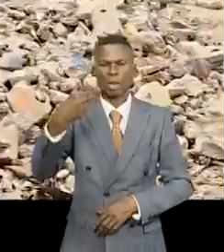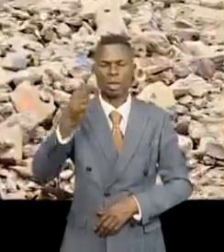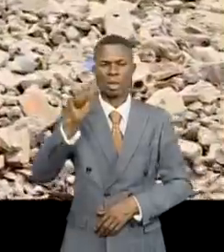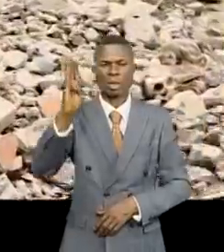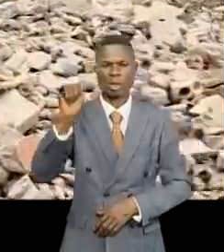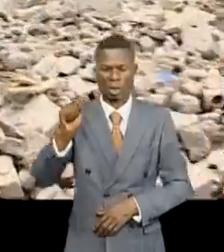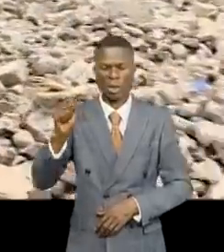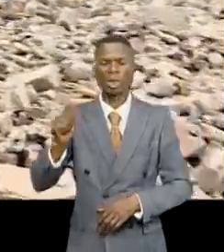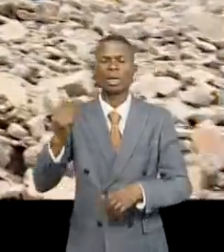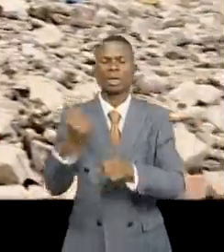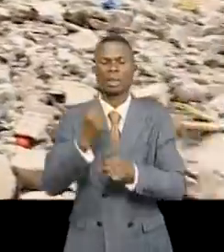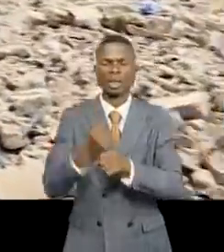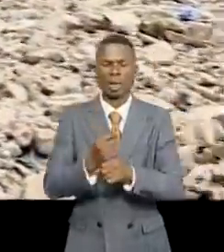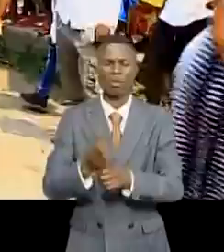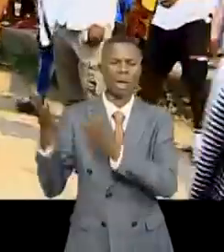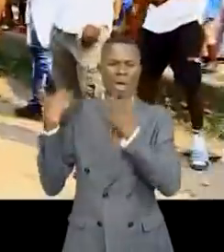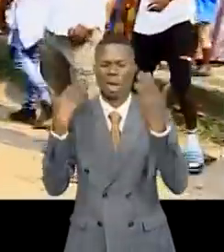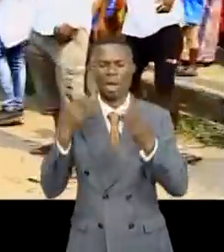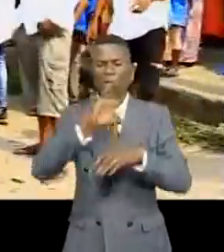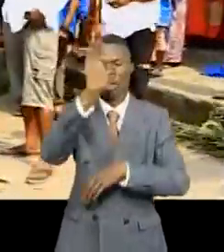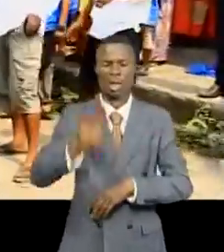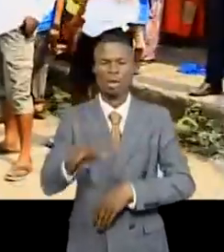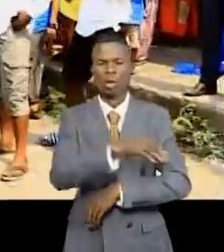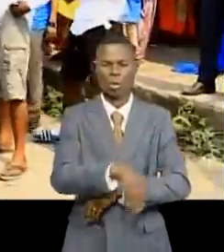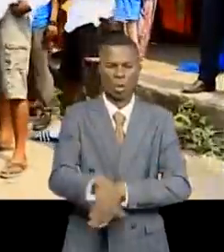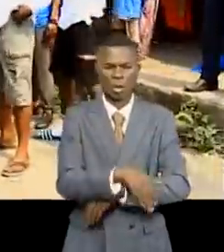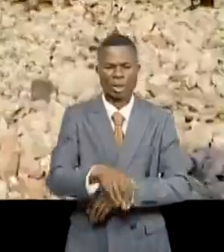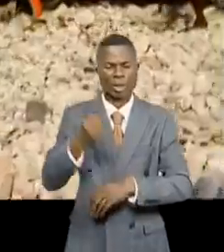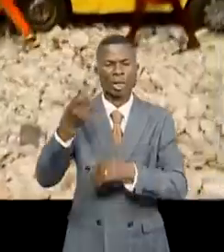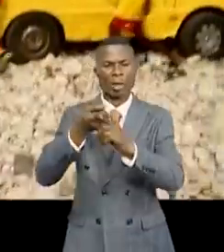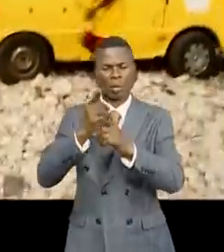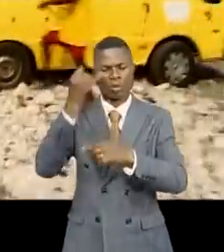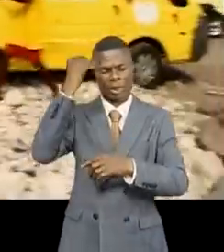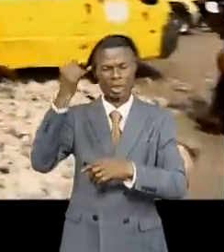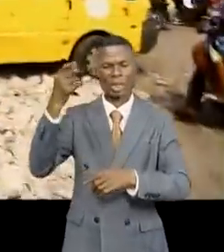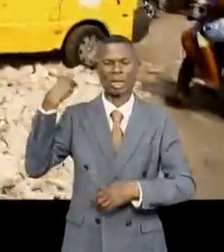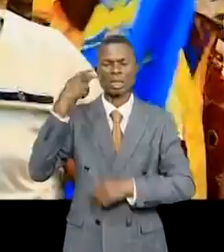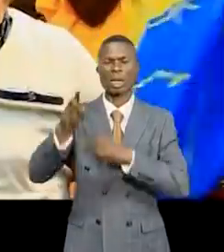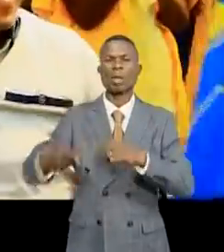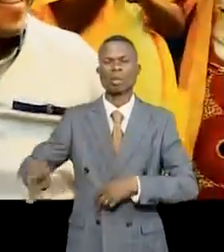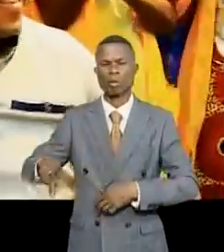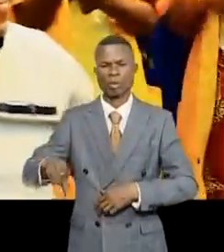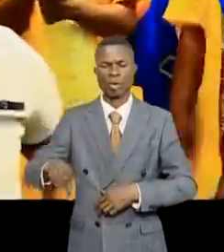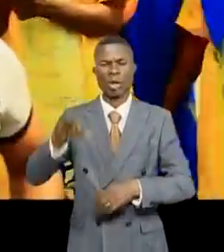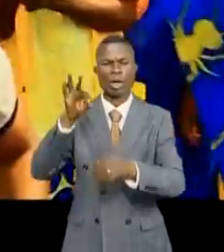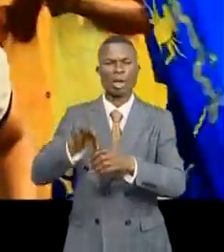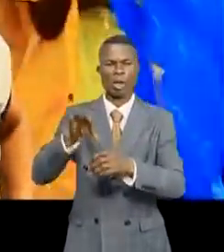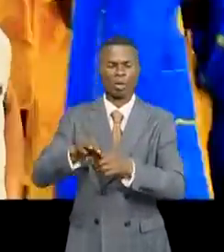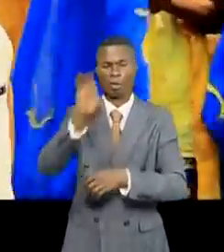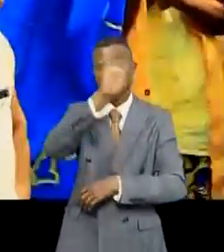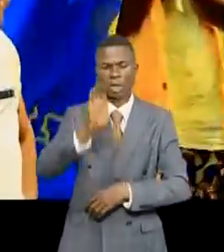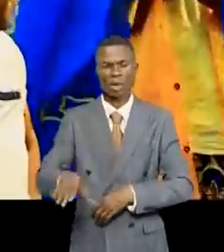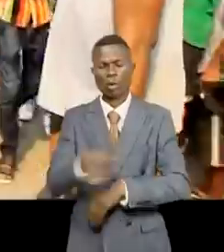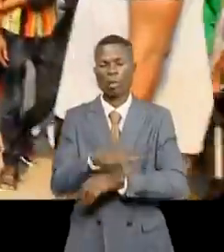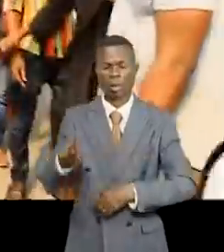l'opération Sokola Ngilingiri. Entendez assainir Ngilingiri initié par le député provincial élu de cette municipalité, Edi Ieli